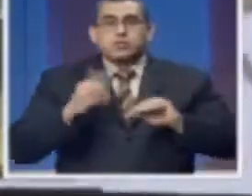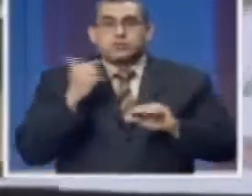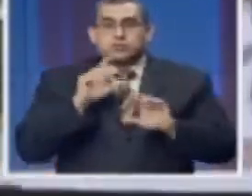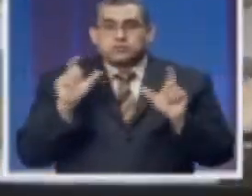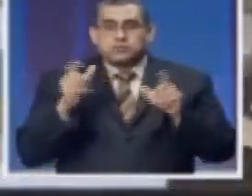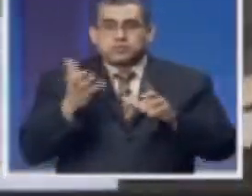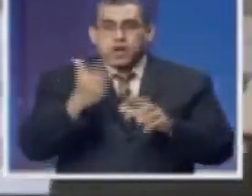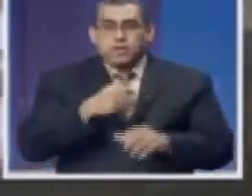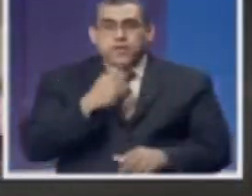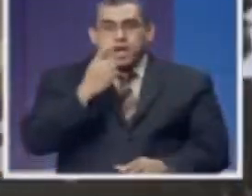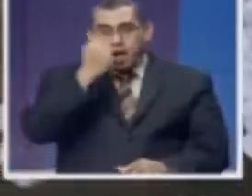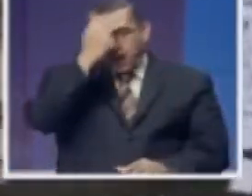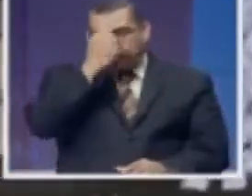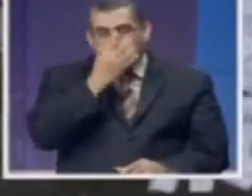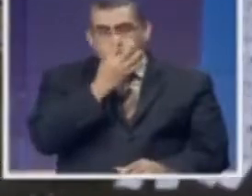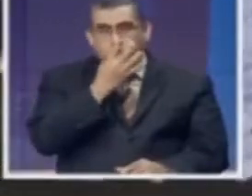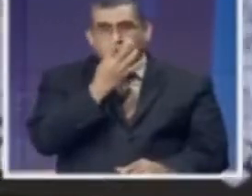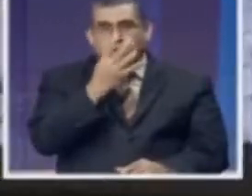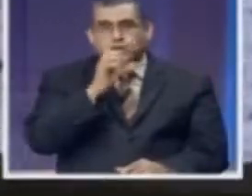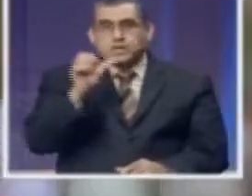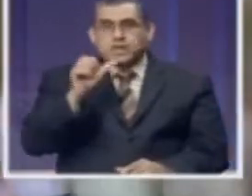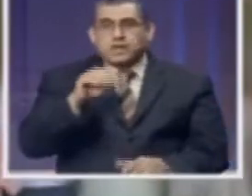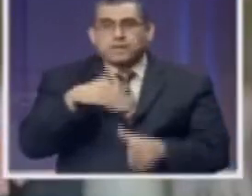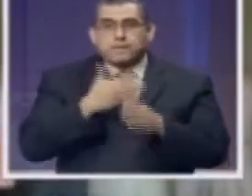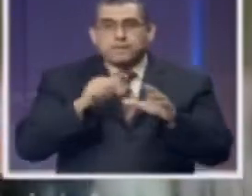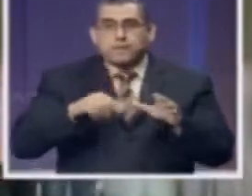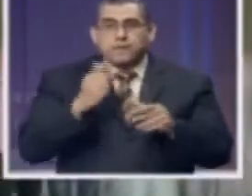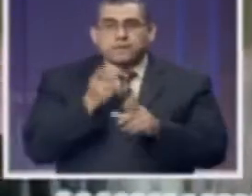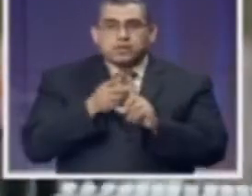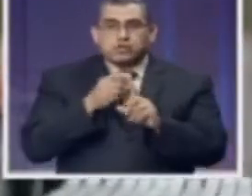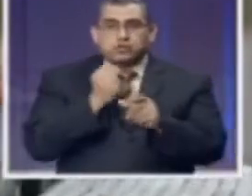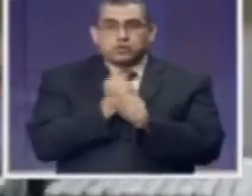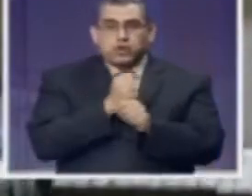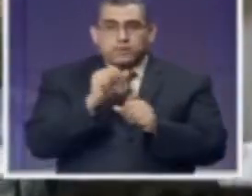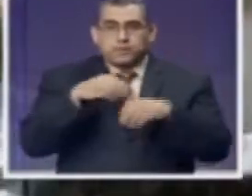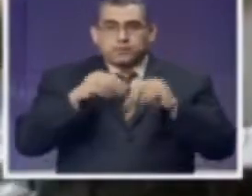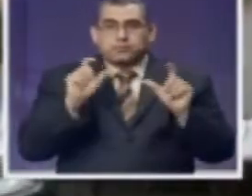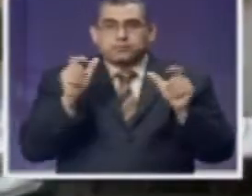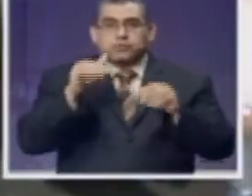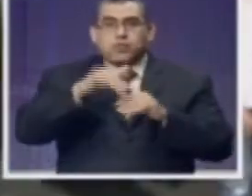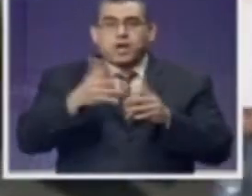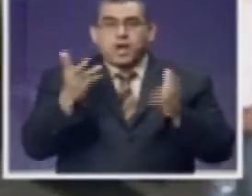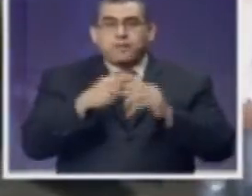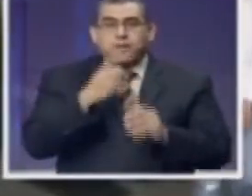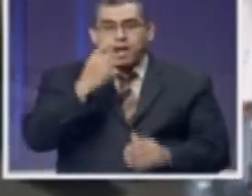ضبط 1094 قضية إتجار في المواد المخدرة، ضبط خلالها